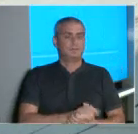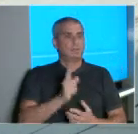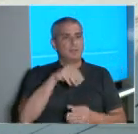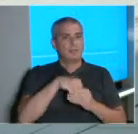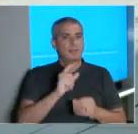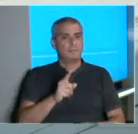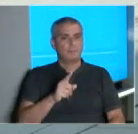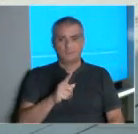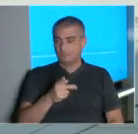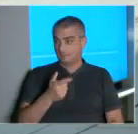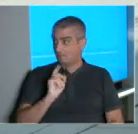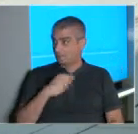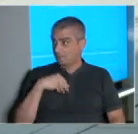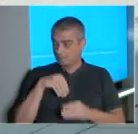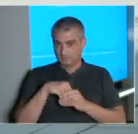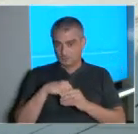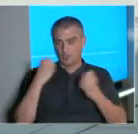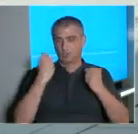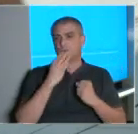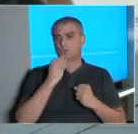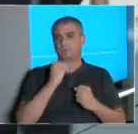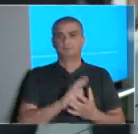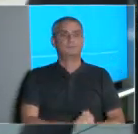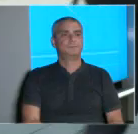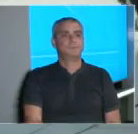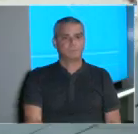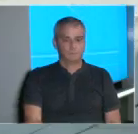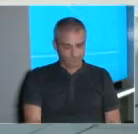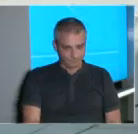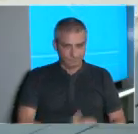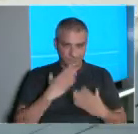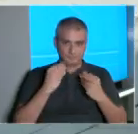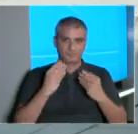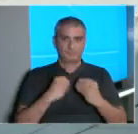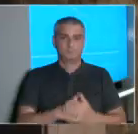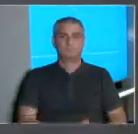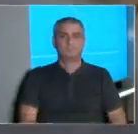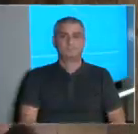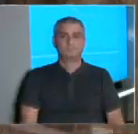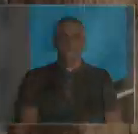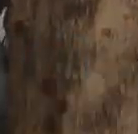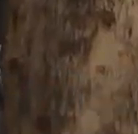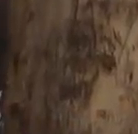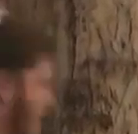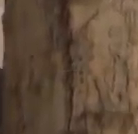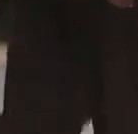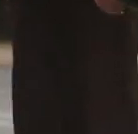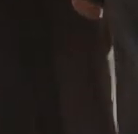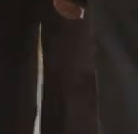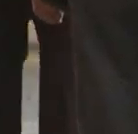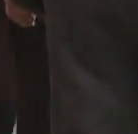למי תצביע? מי אני אצביע? לעוצמה יהודית בעזרת השם. תודה רבה. תודה לך.